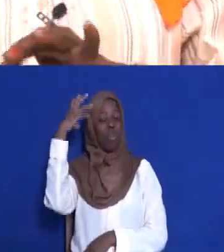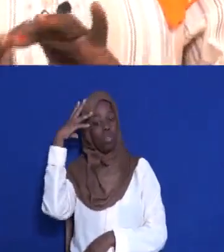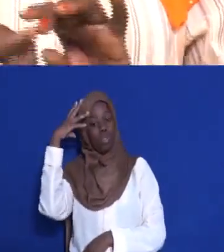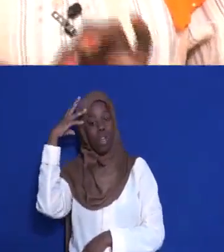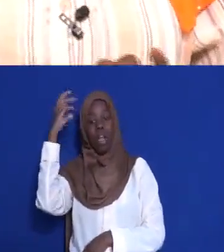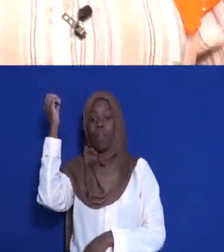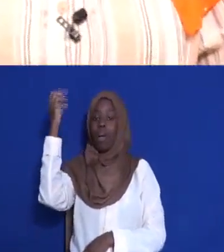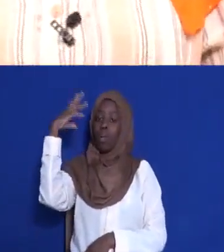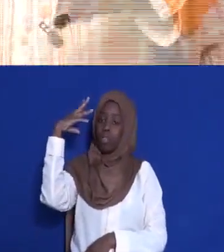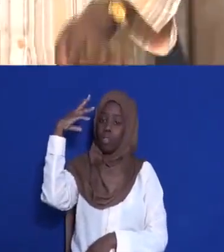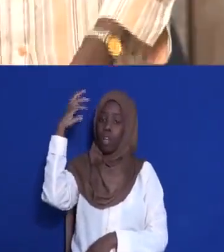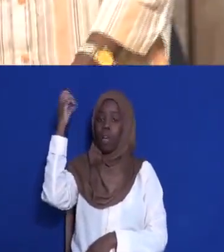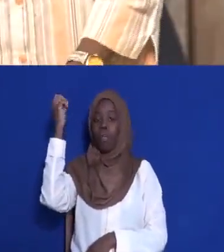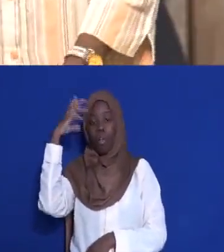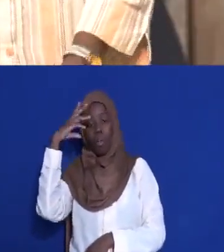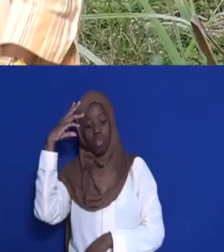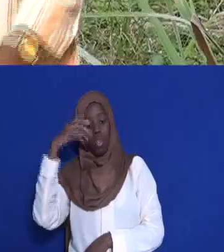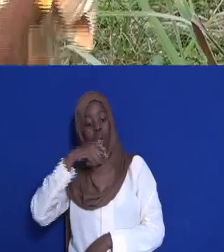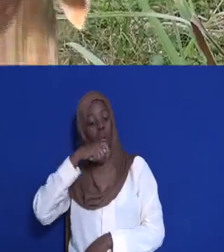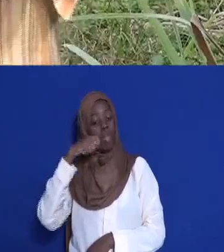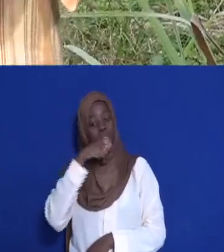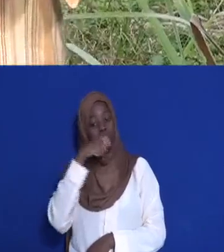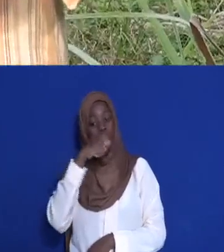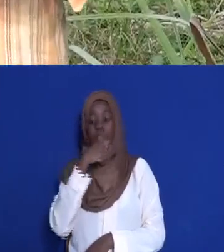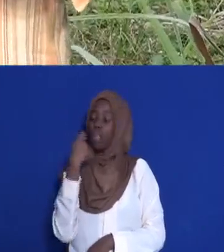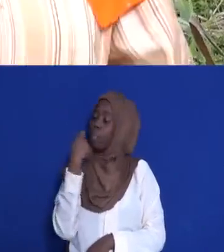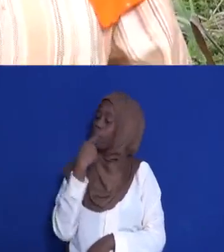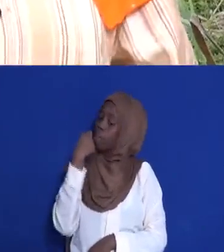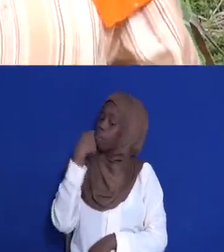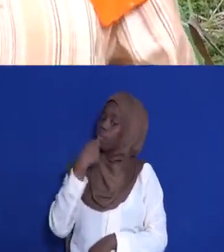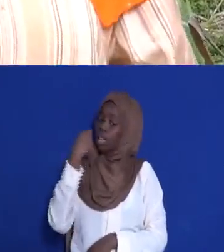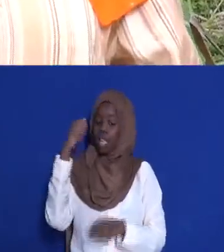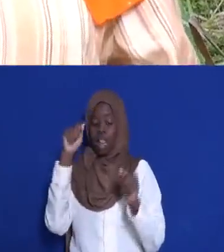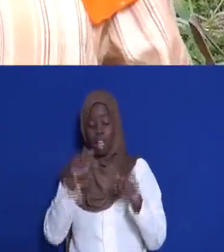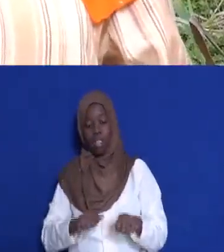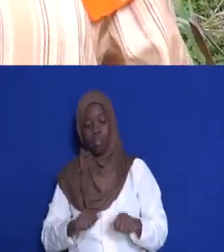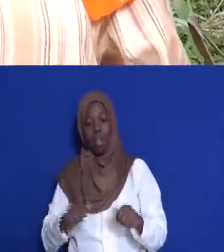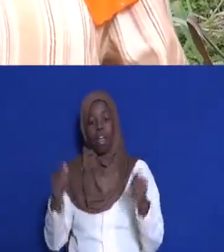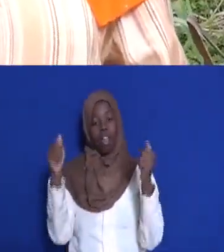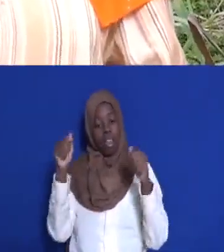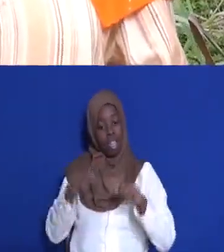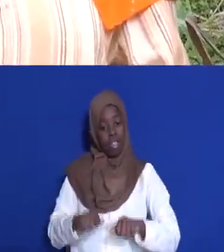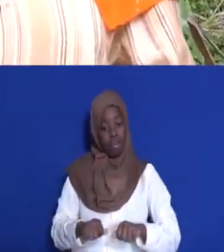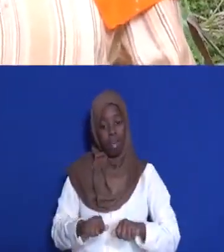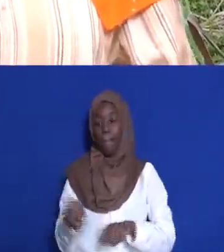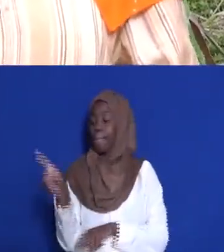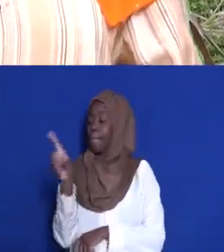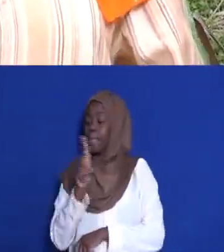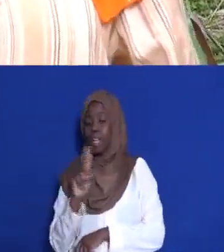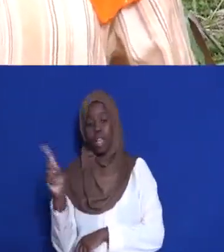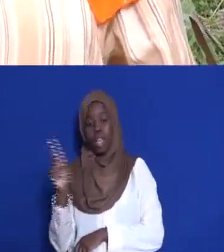magonjwa, magonjwa, magonjwa. Piga mswaki lazima, lazima,